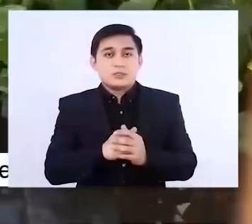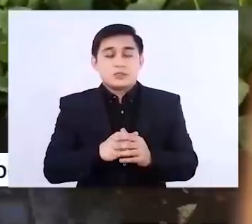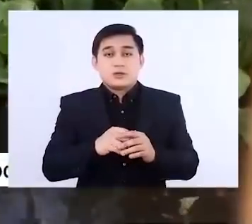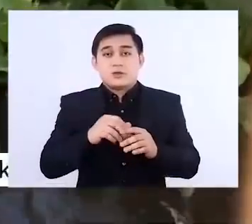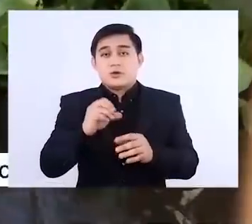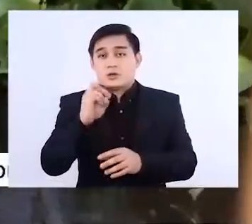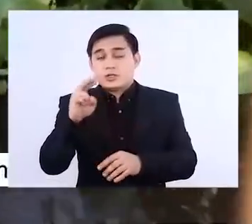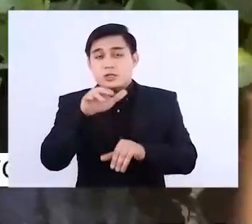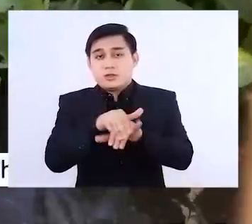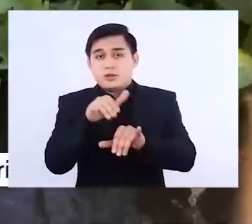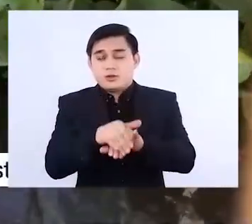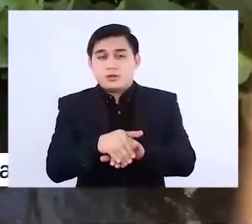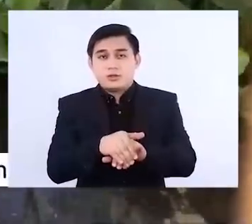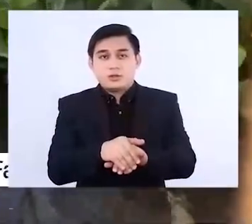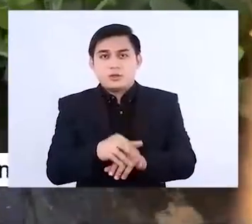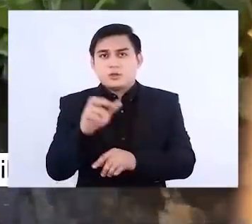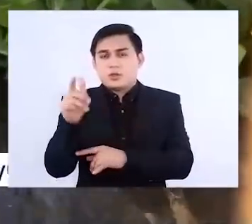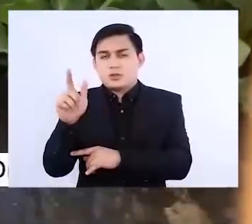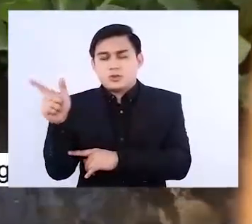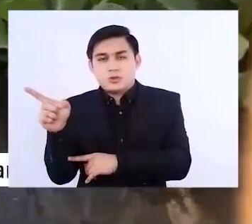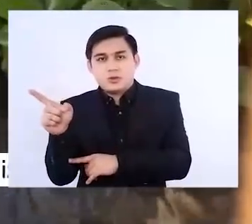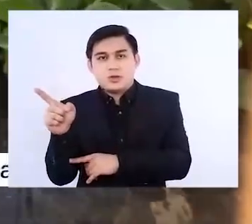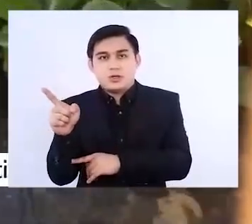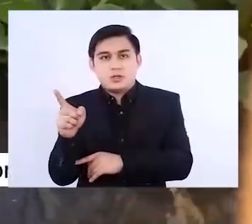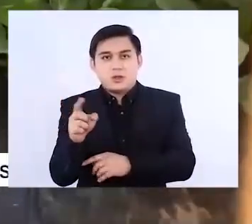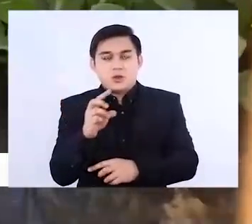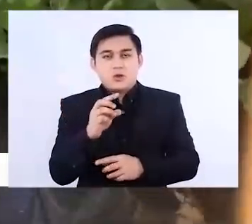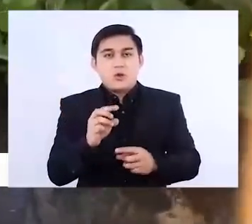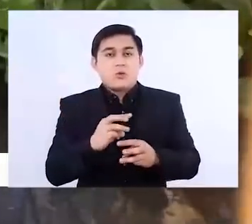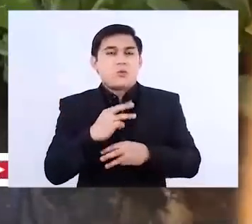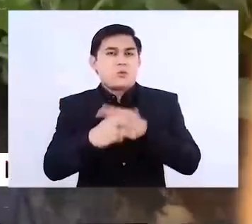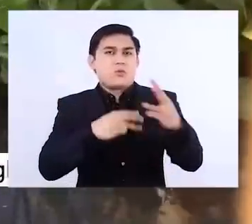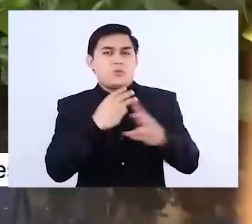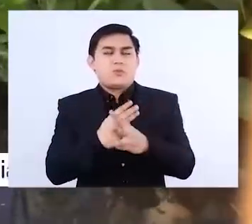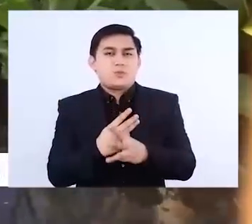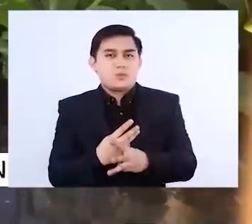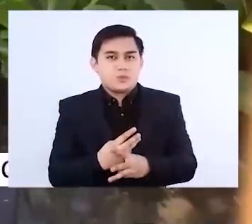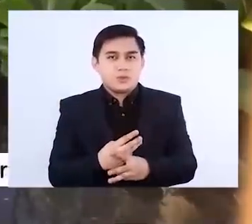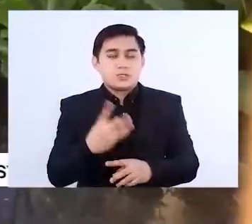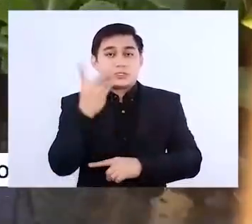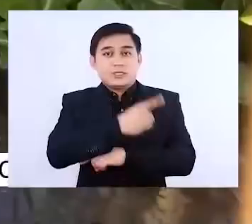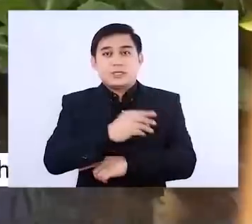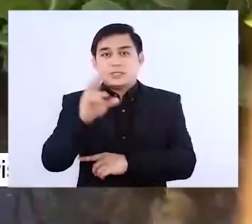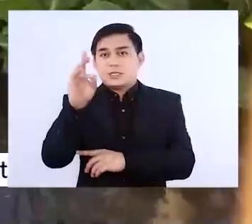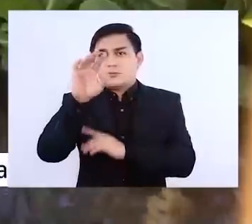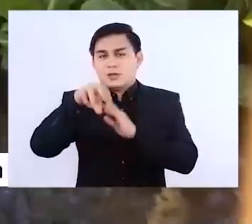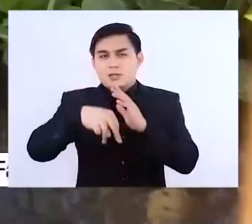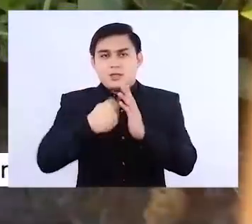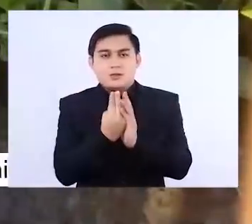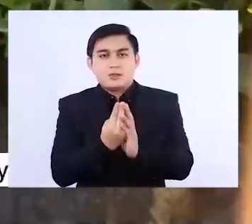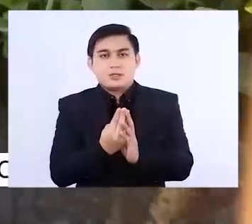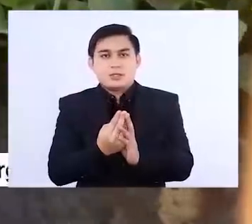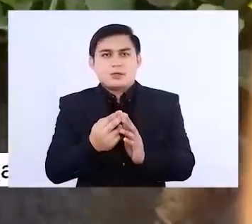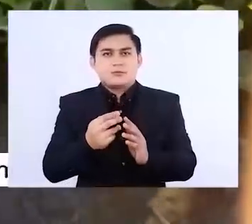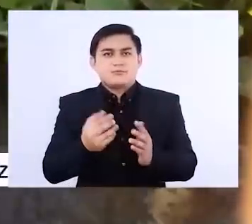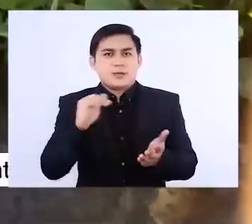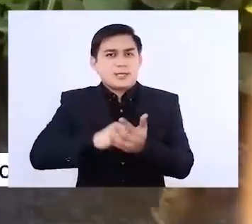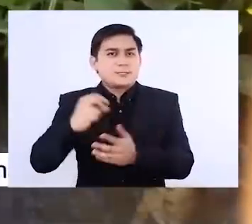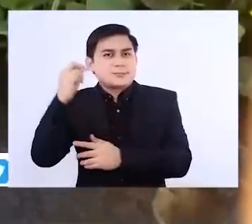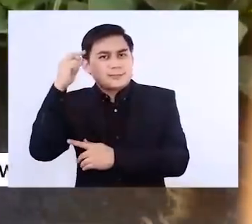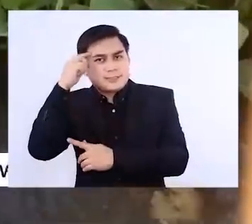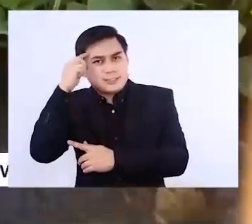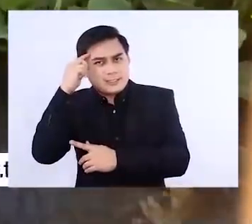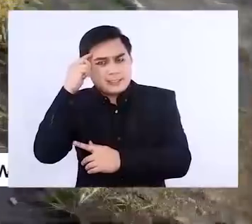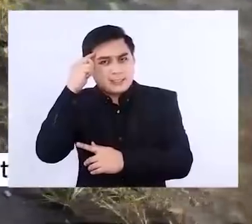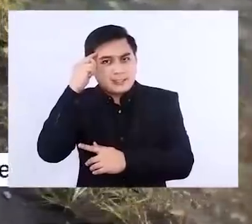Oriental Mindoro, sa kanilang 2021 World Consumer Rights Day, ang 7 R's: Rethink,